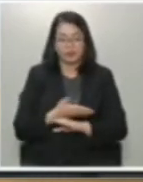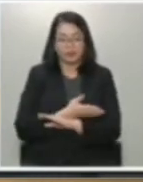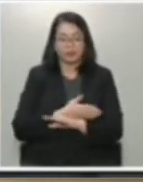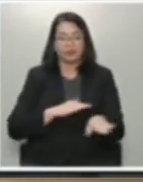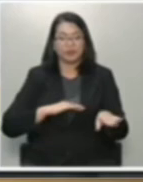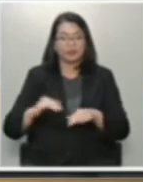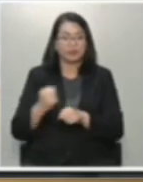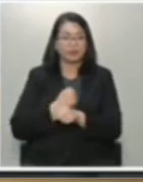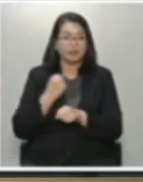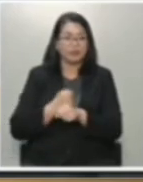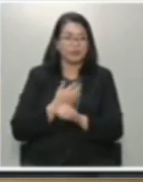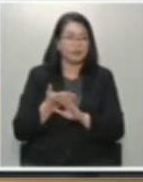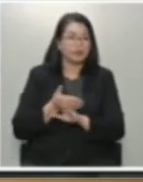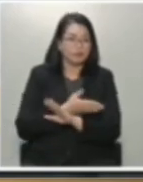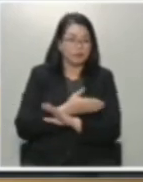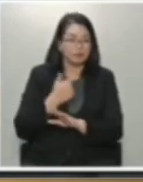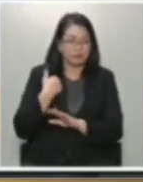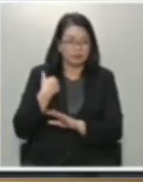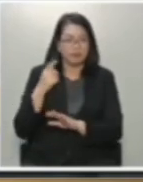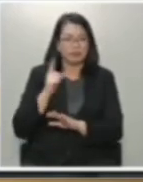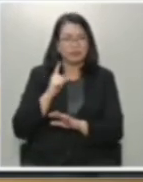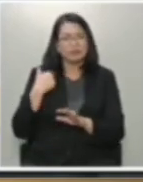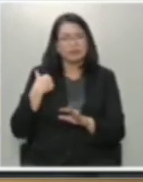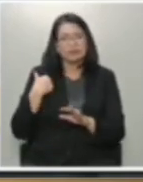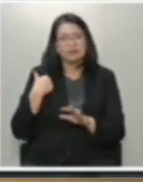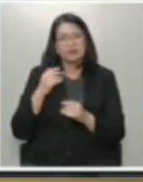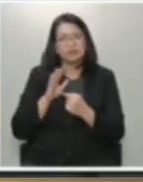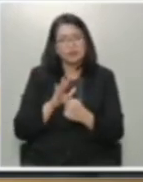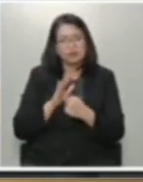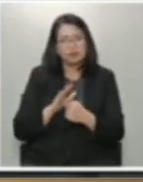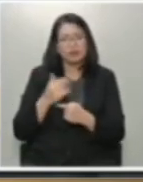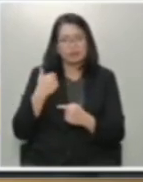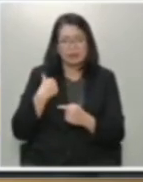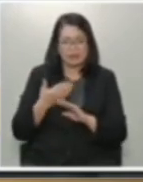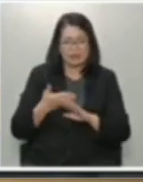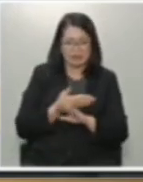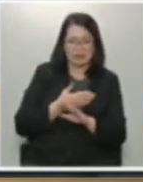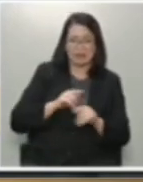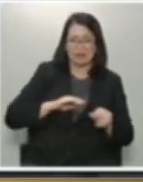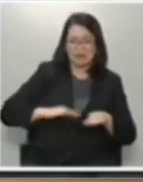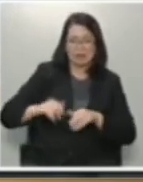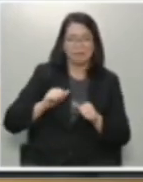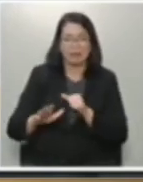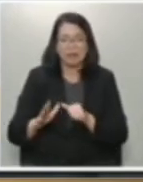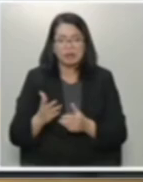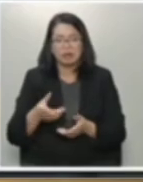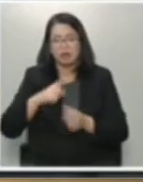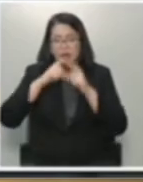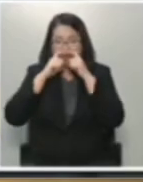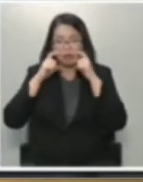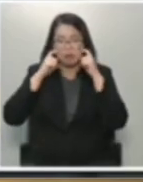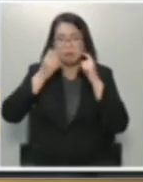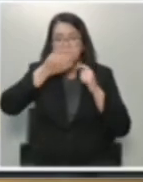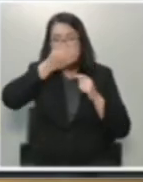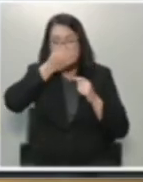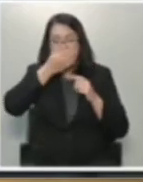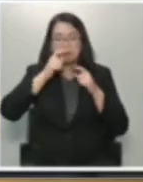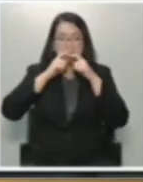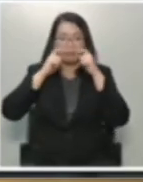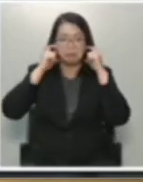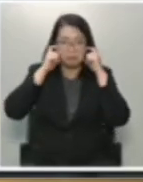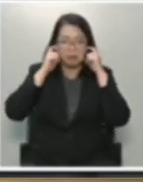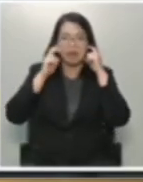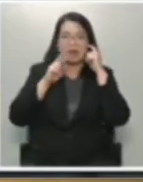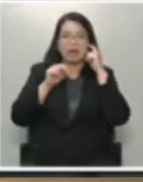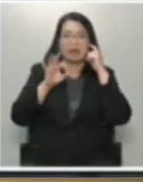ครับมีเรื่องของหลายเรื่องนะครับเช่นบางอย่างมันเตรียมไม่ทันนะครับเช่นหน้ากากอนามัยเช่น N95 เนี่ยบ